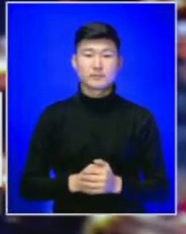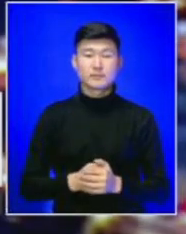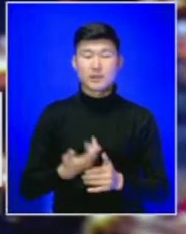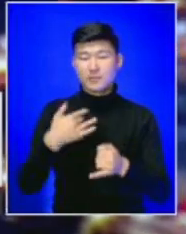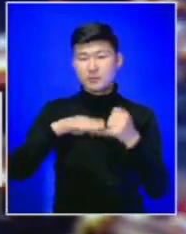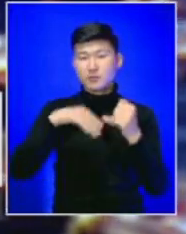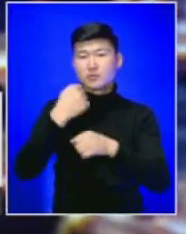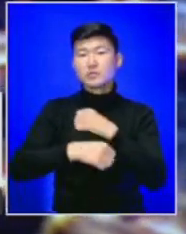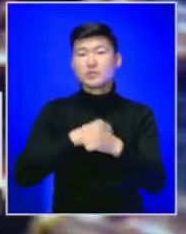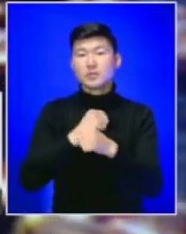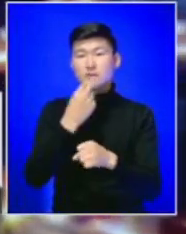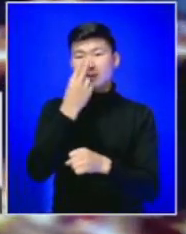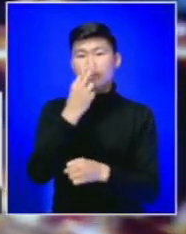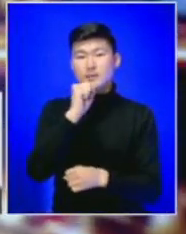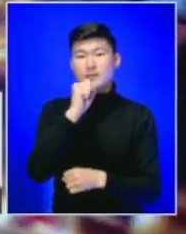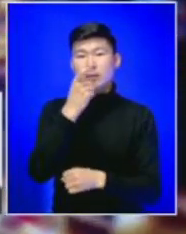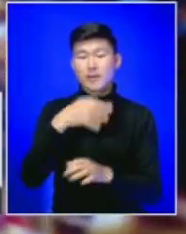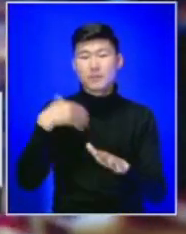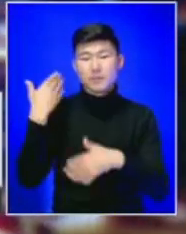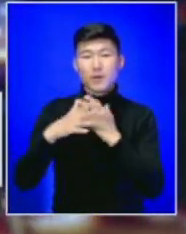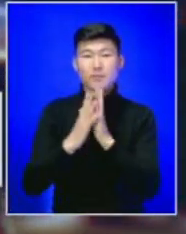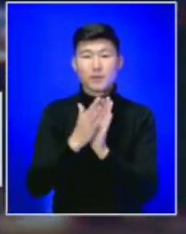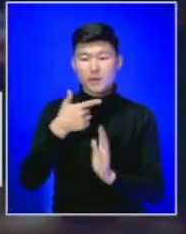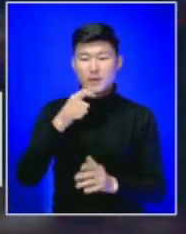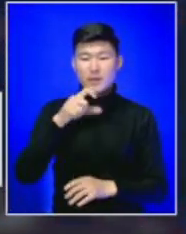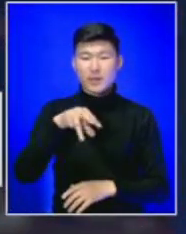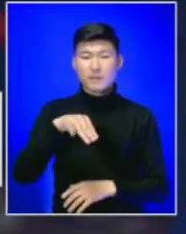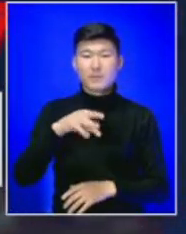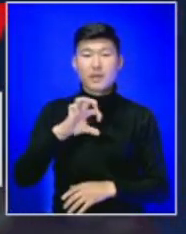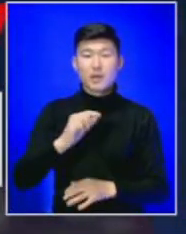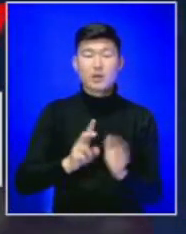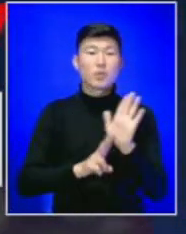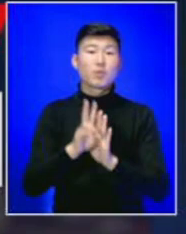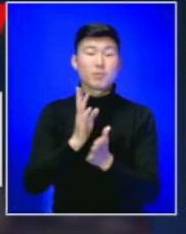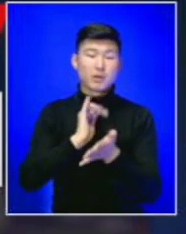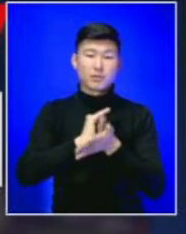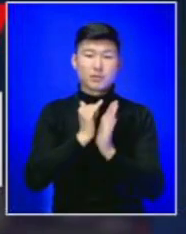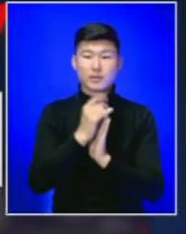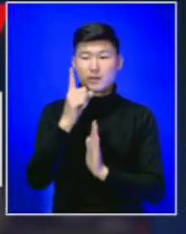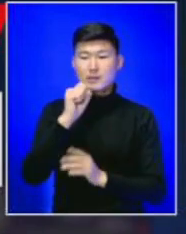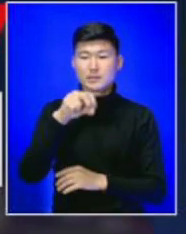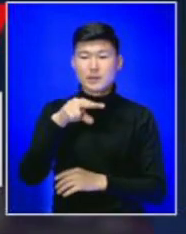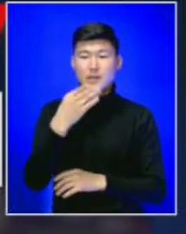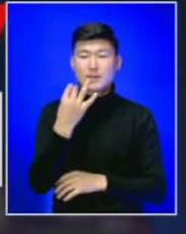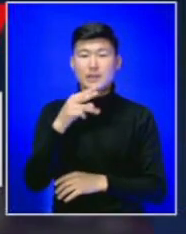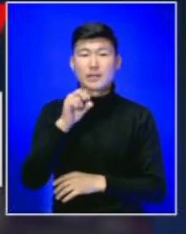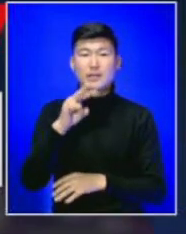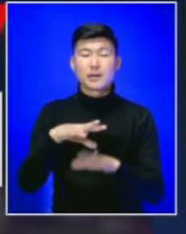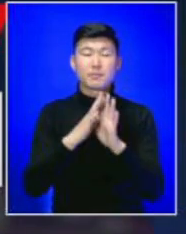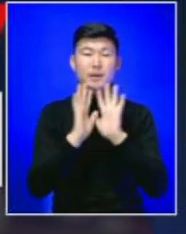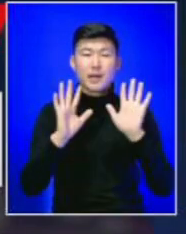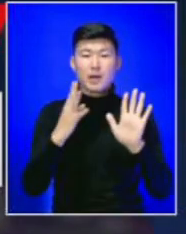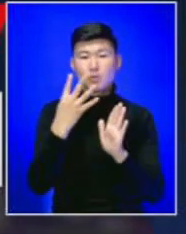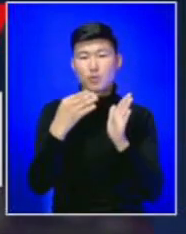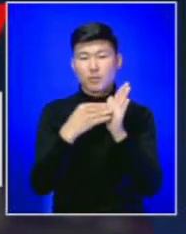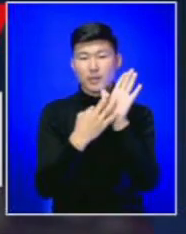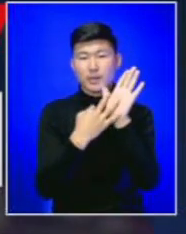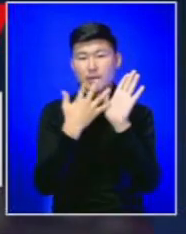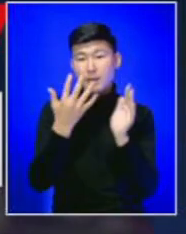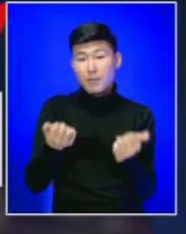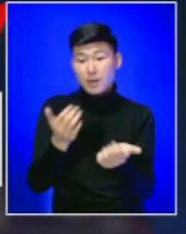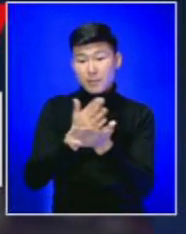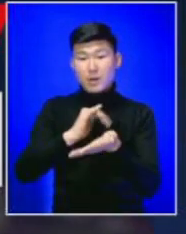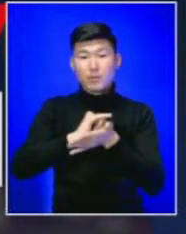Сүүлийн жилүүдэд цахим орчимд үйлдэгдэх гэмтрийн тоо өсөж байна. Сүүлийн 5 жилийн хугацаанд залингийн төрлийн гэмтрийг 14085